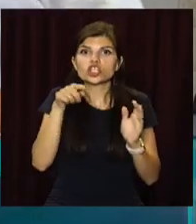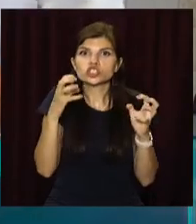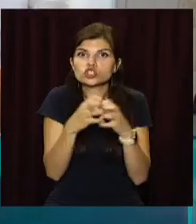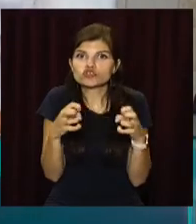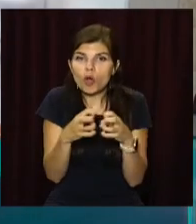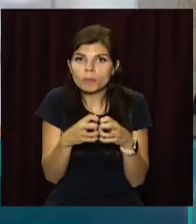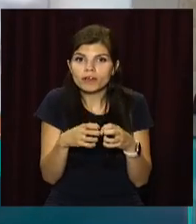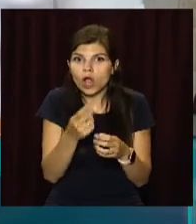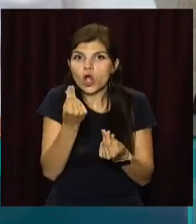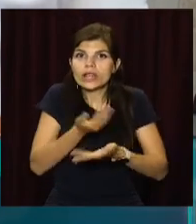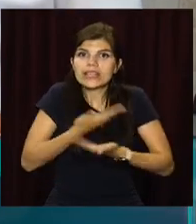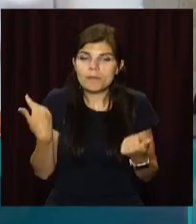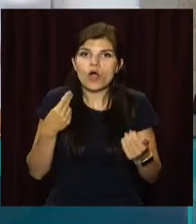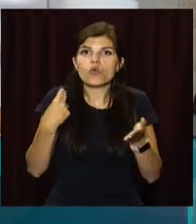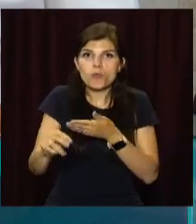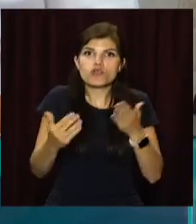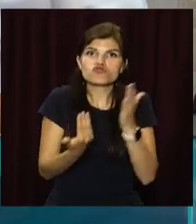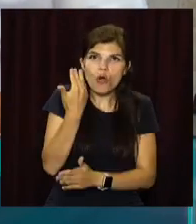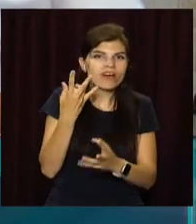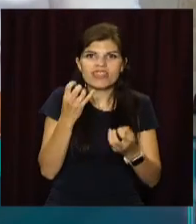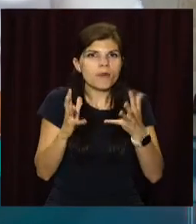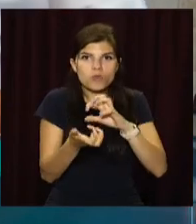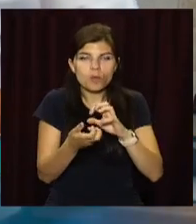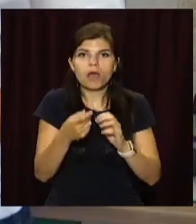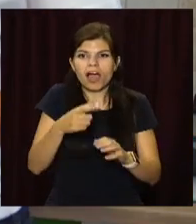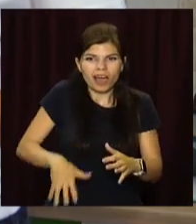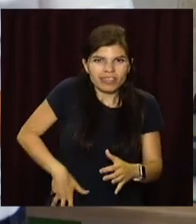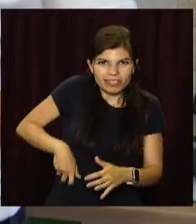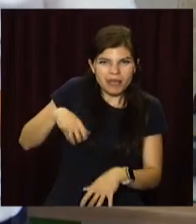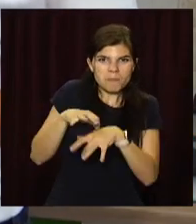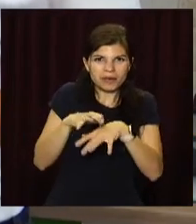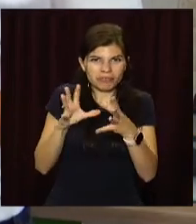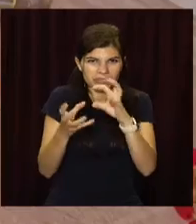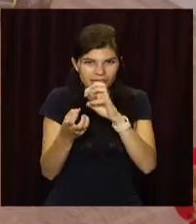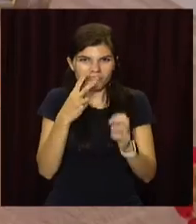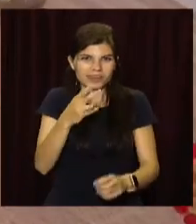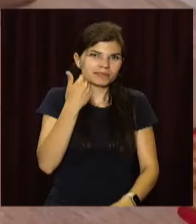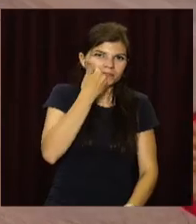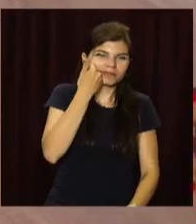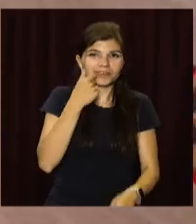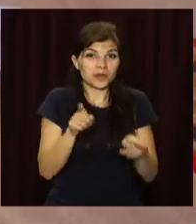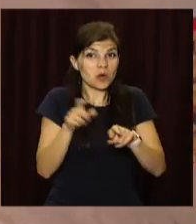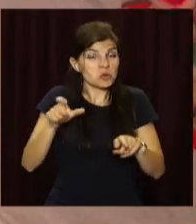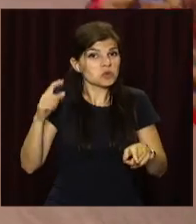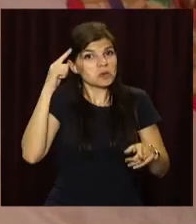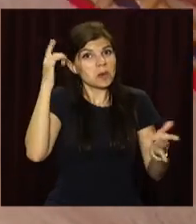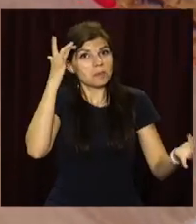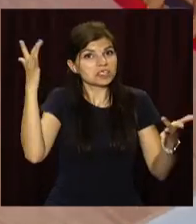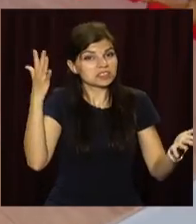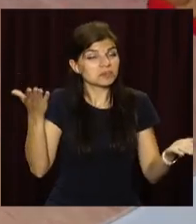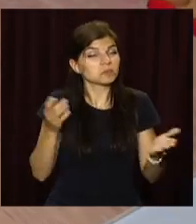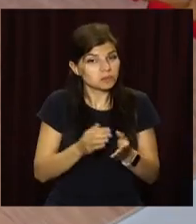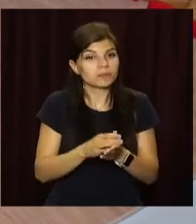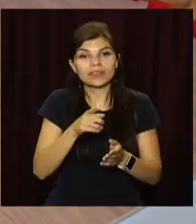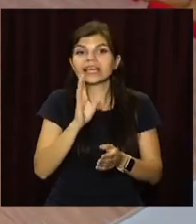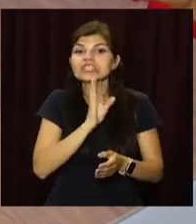тебе немає грошей купити новий, не пам'ятий, не дай Бог, ти достанеш пам'яти якийсь кульочок. Рада Лісніченко вже як 10 років відмовилася